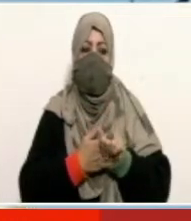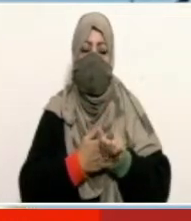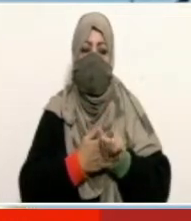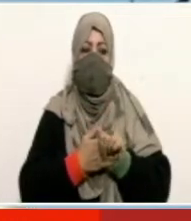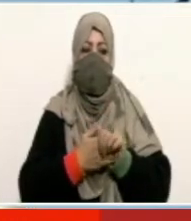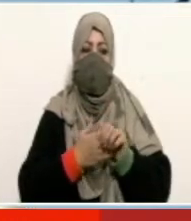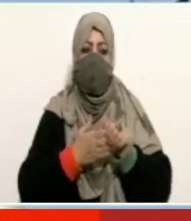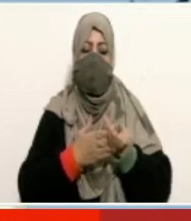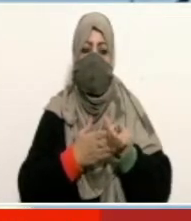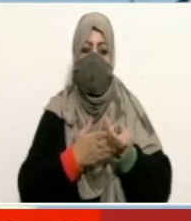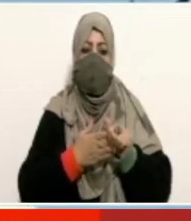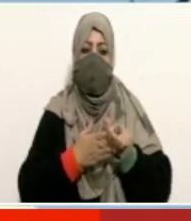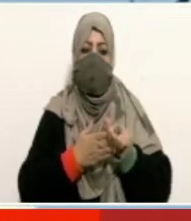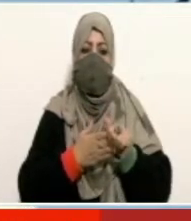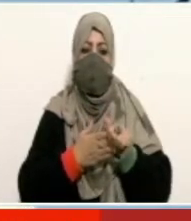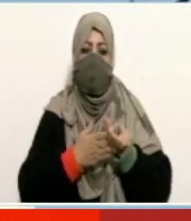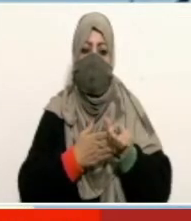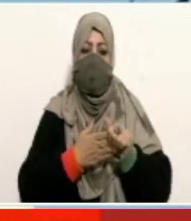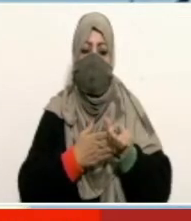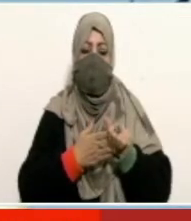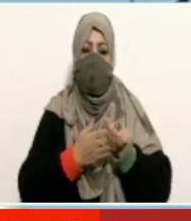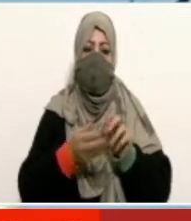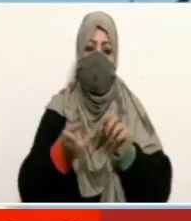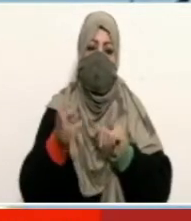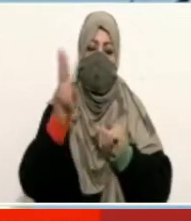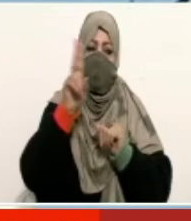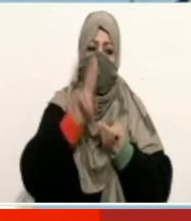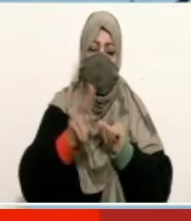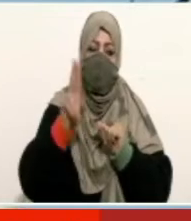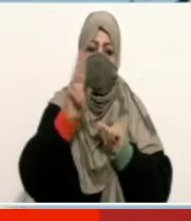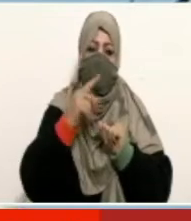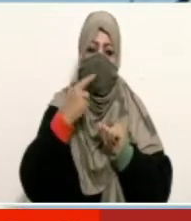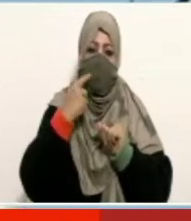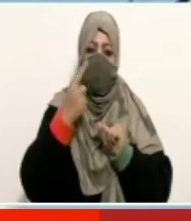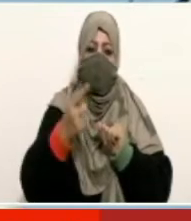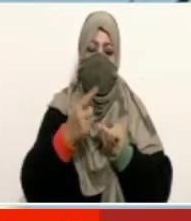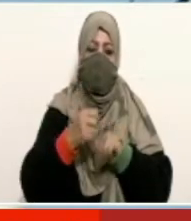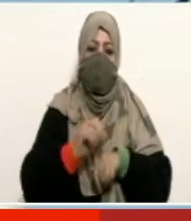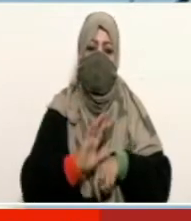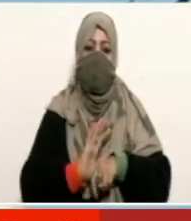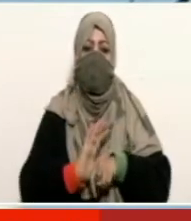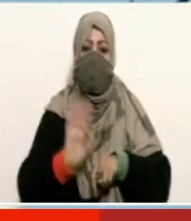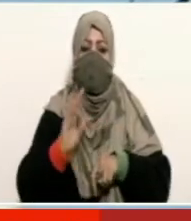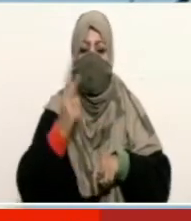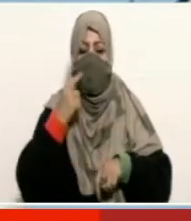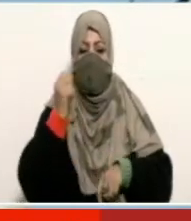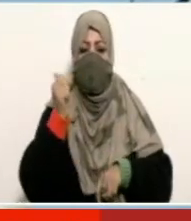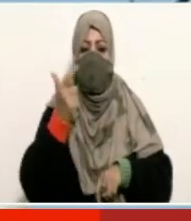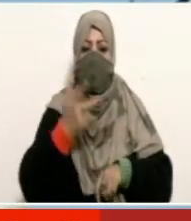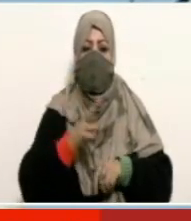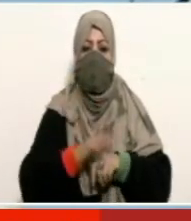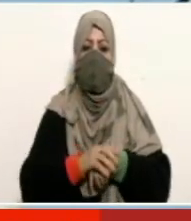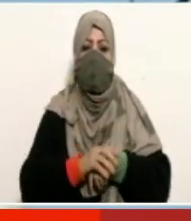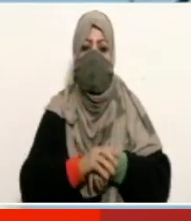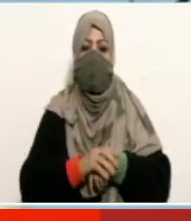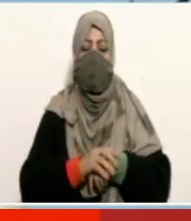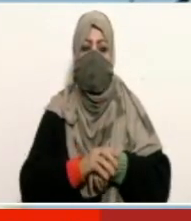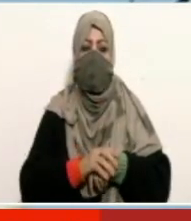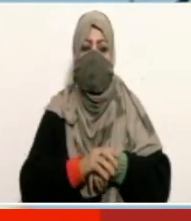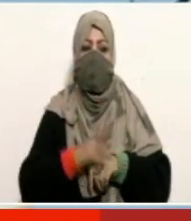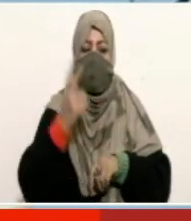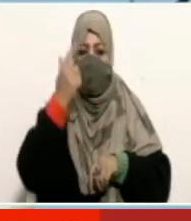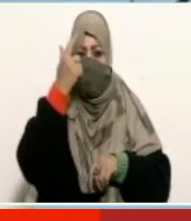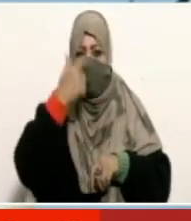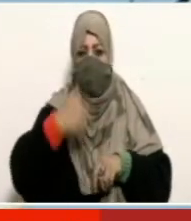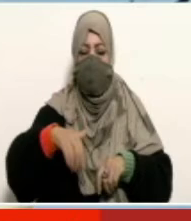اذا سؤال الاخ ابراهيم، قلنا مسألة الغسل على المسافر أو نحوه يتعذر عليه الغسل،